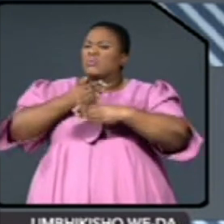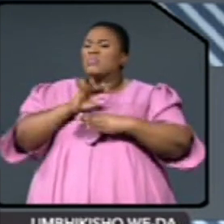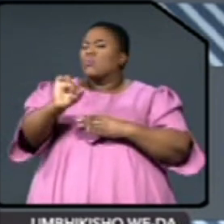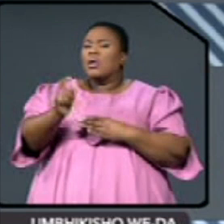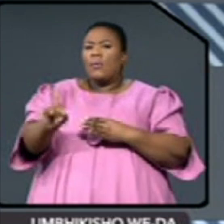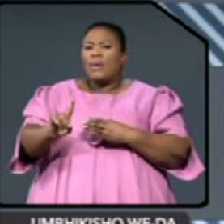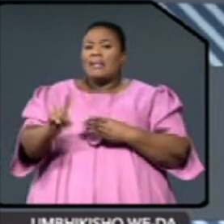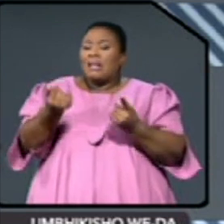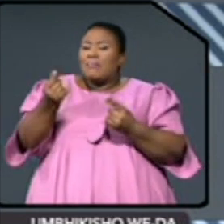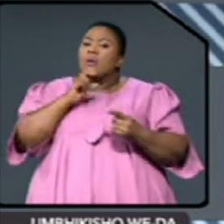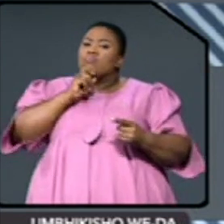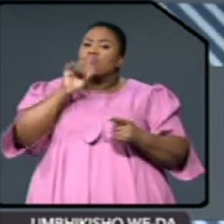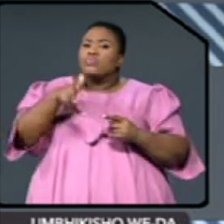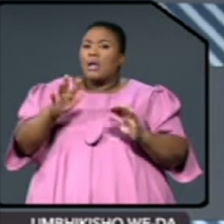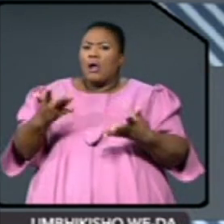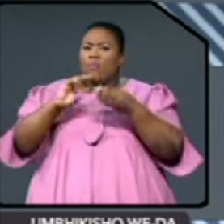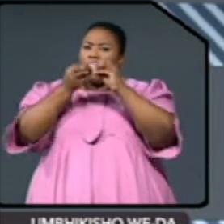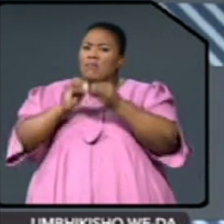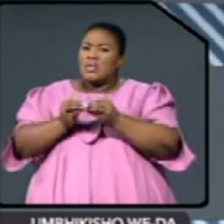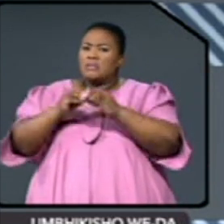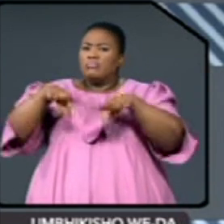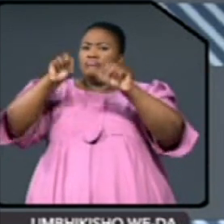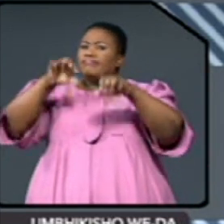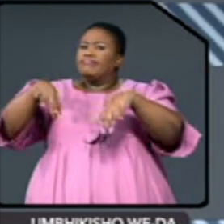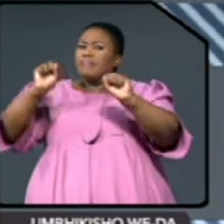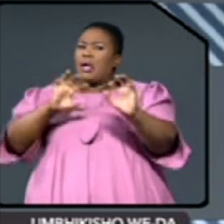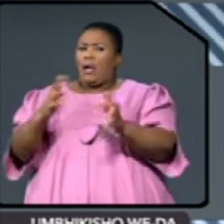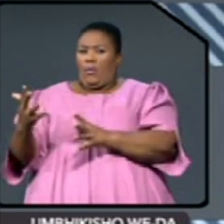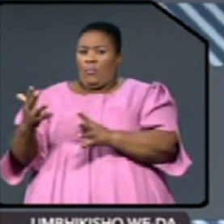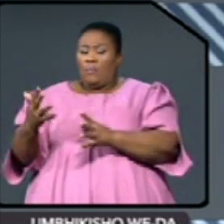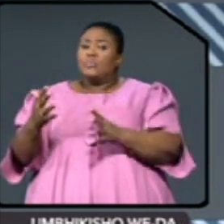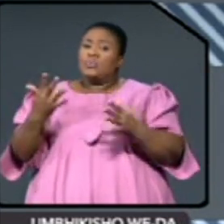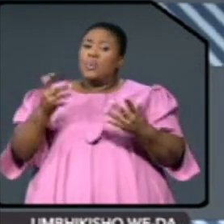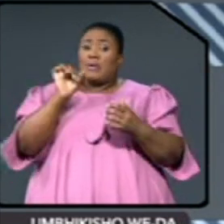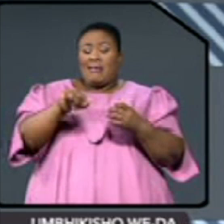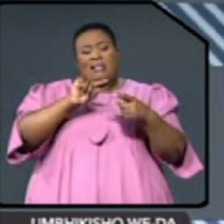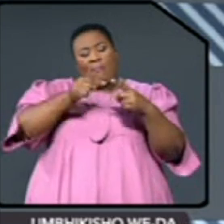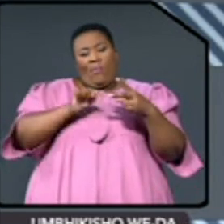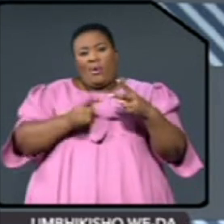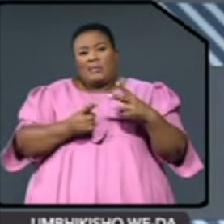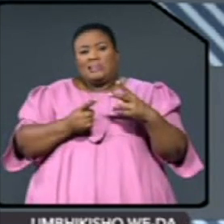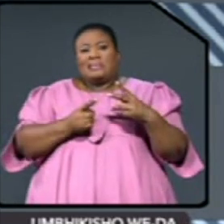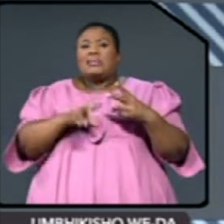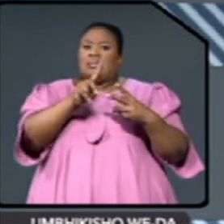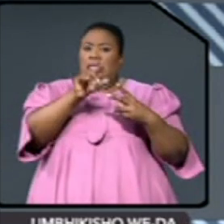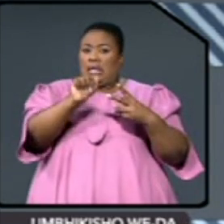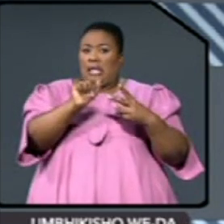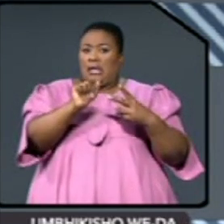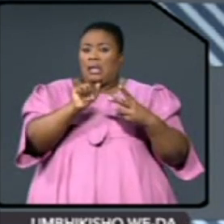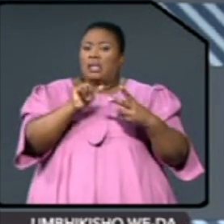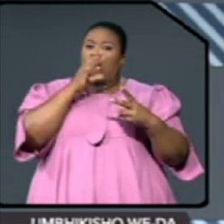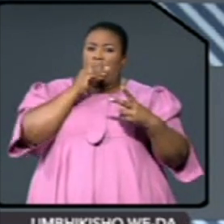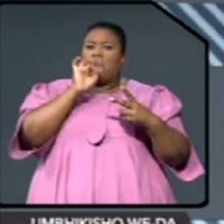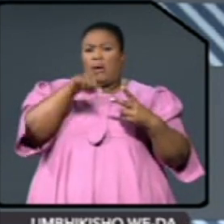isebenzisa kanjani imali uzoyilungisa kanjani indaba ye load shedding ngakho ke akhona amaphuzu abekade abalekile abekade khulunywe